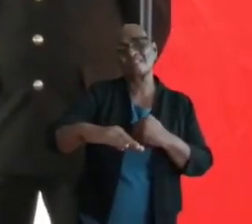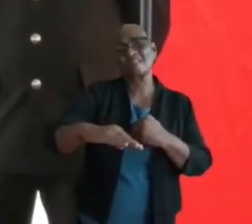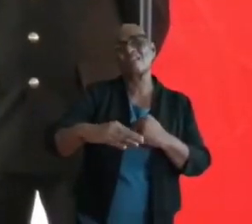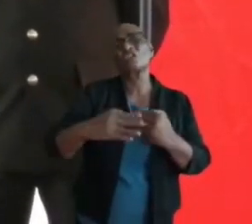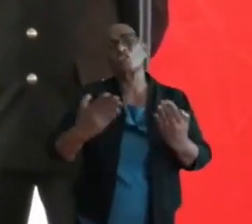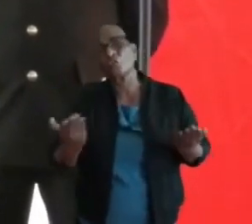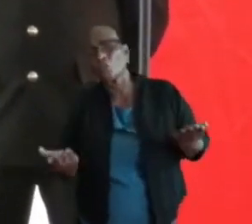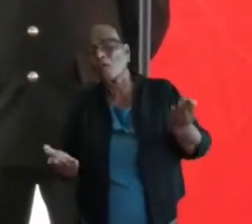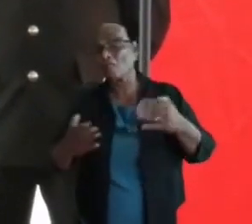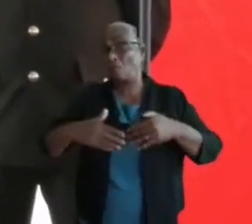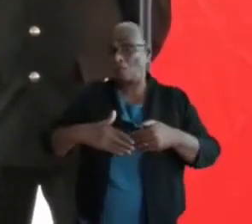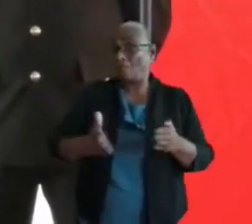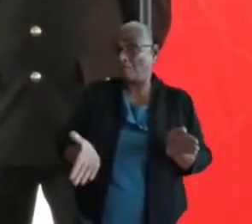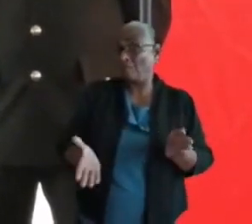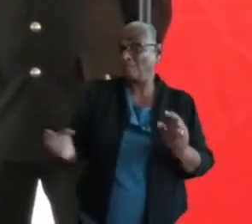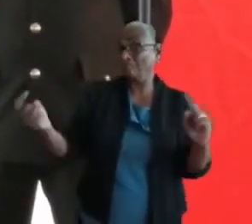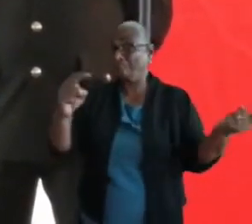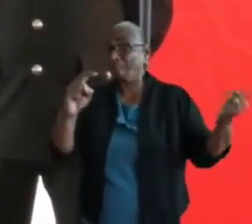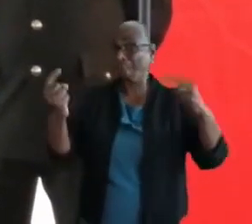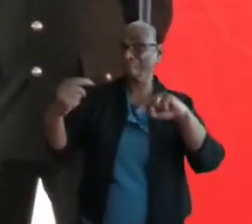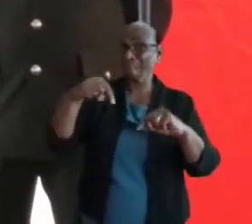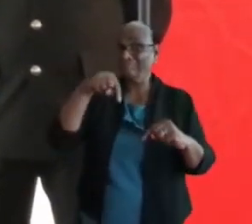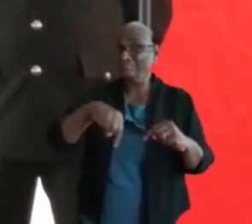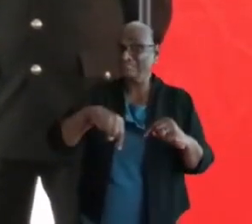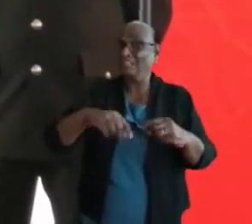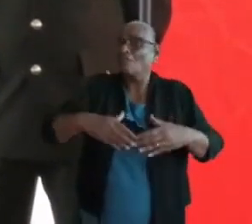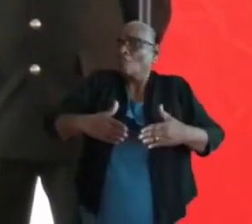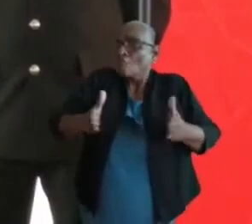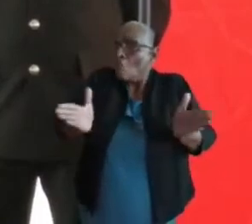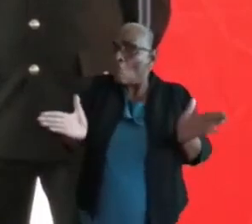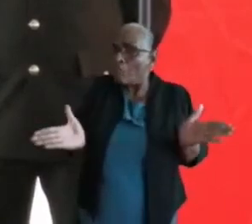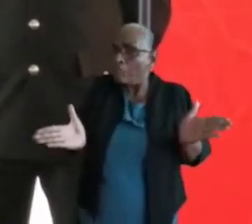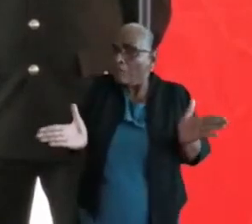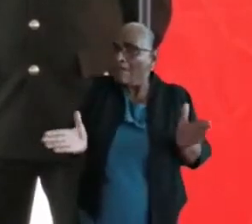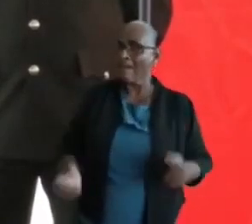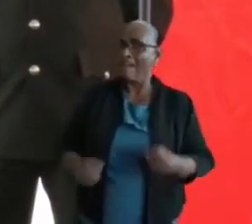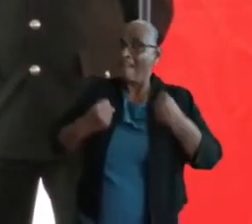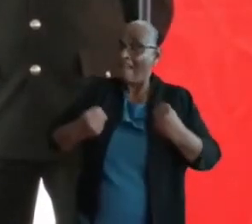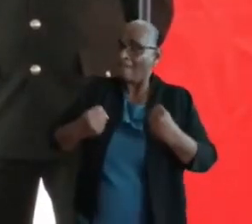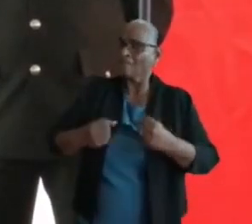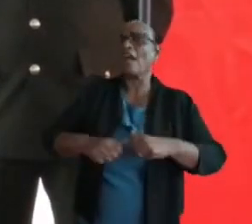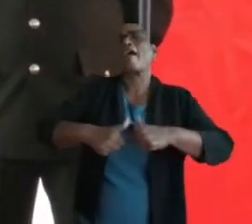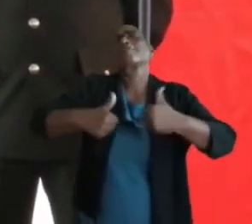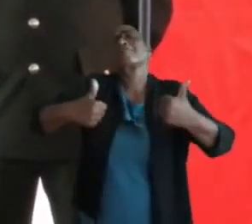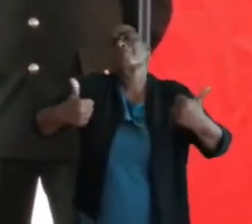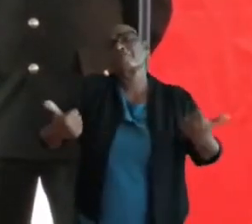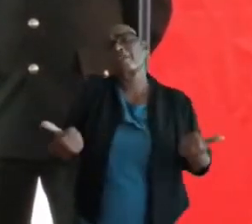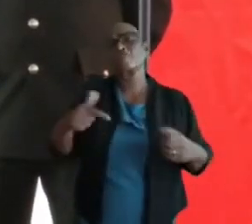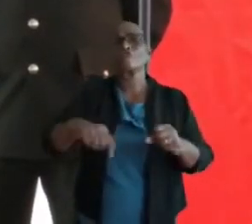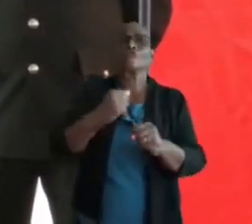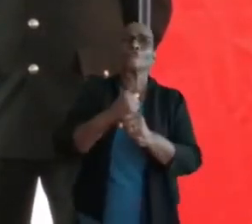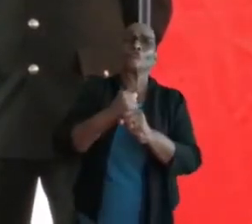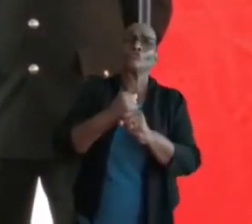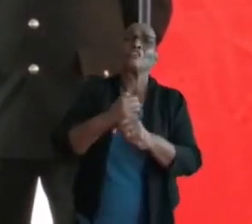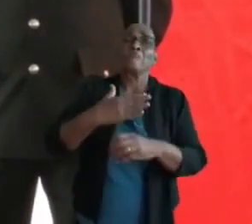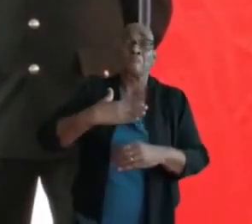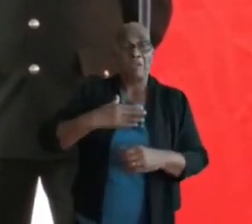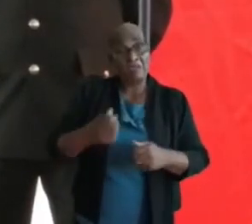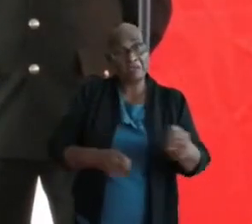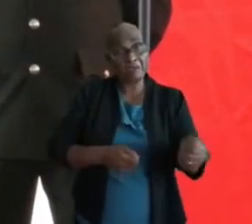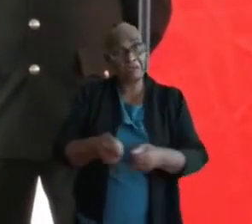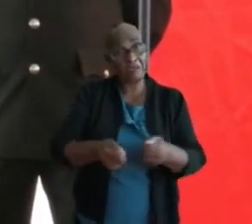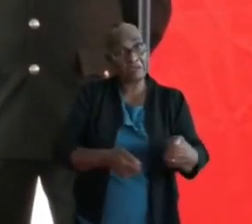Terwijl het openbare debat zich in alle openheid, heftigheid en vrijheid voltrekt, heeft mijn regering